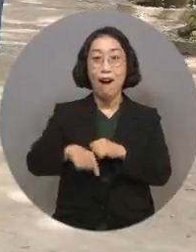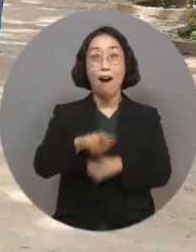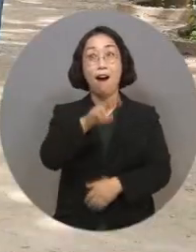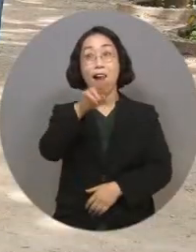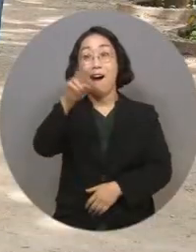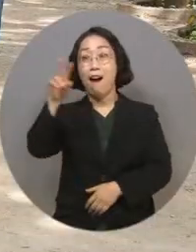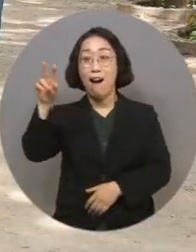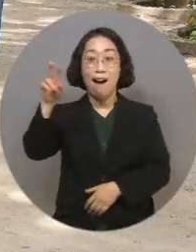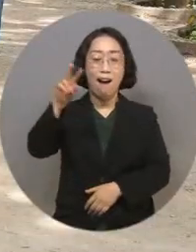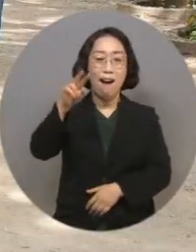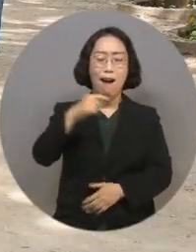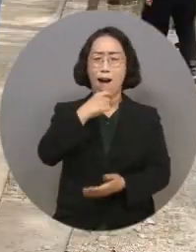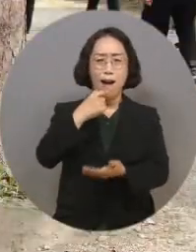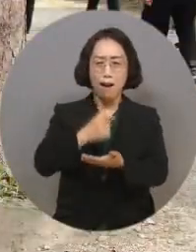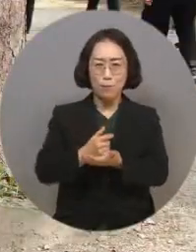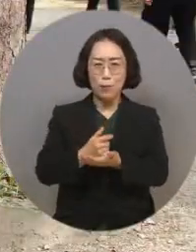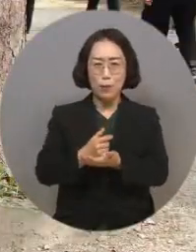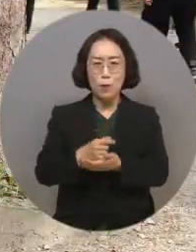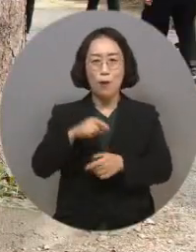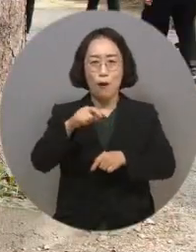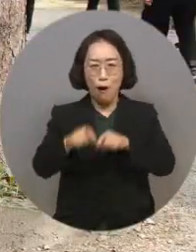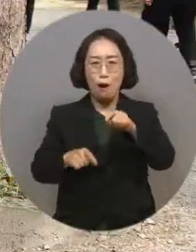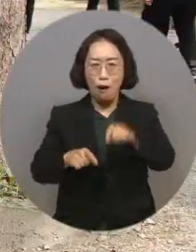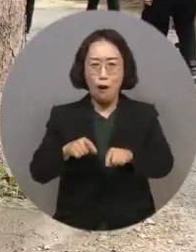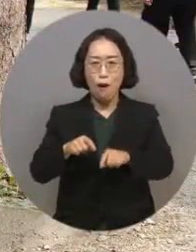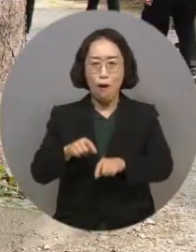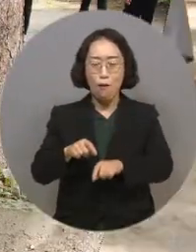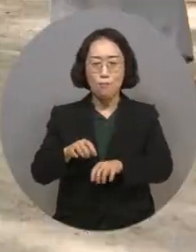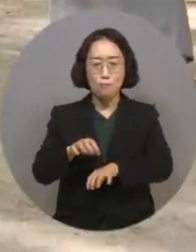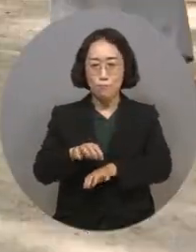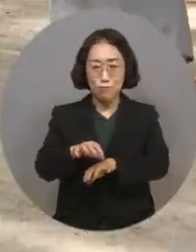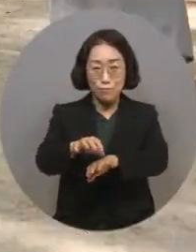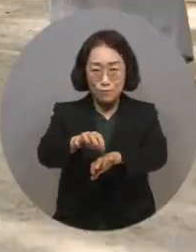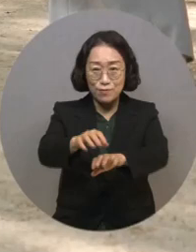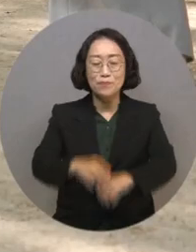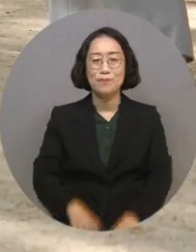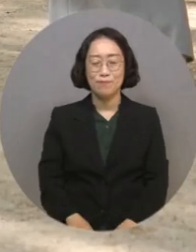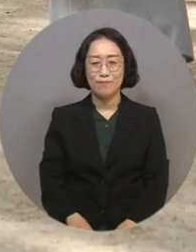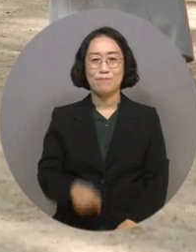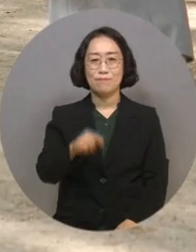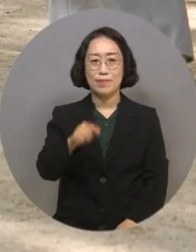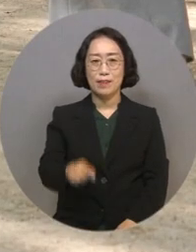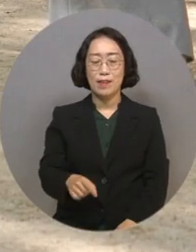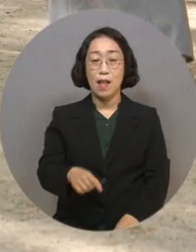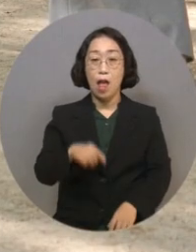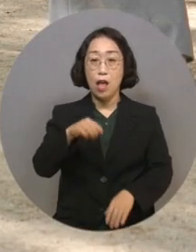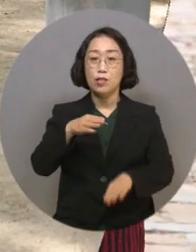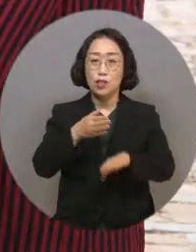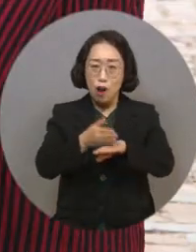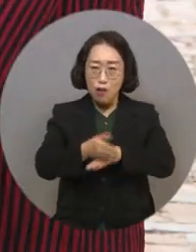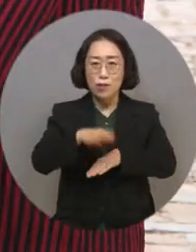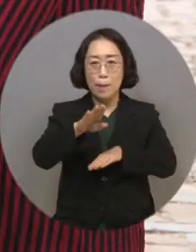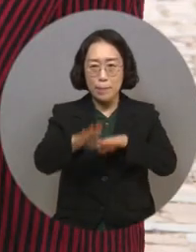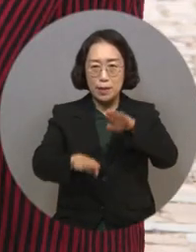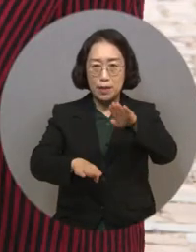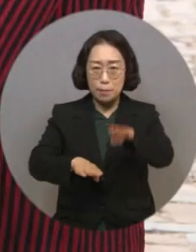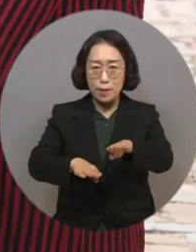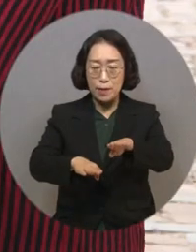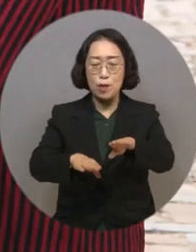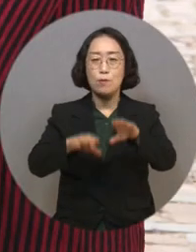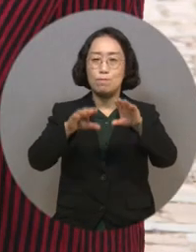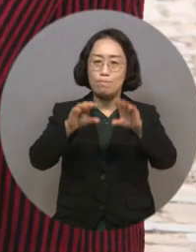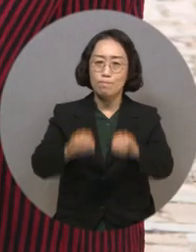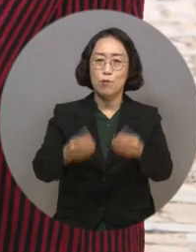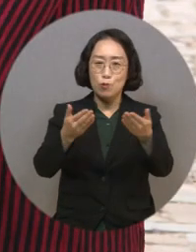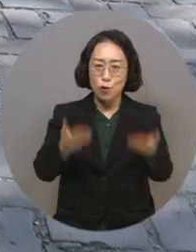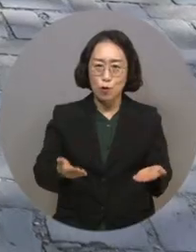것만으로도 감동하며 걷습니다. 숲속에서 천천히 조금 걷다가 한참을 쉬어가도 좋기만